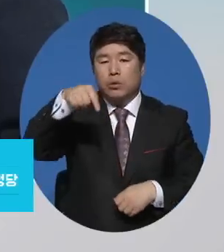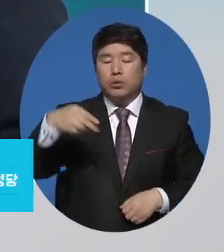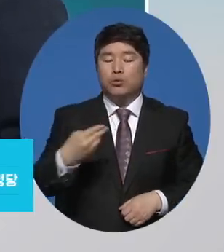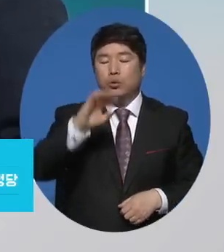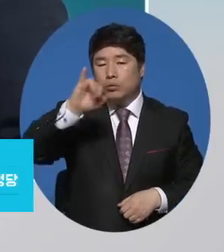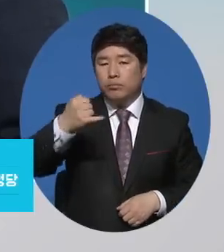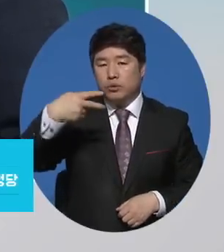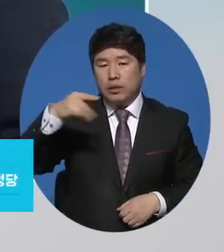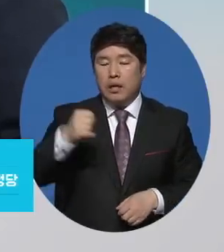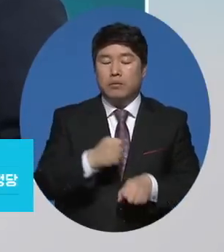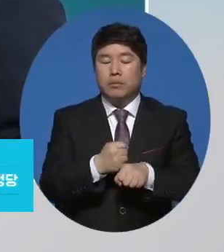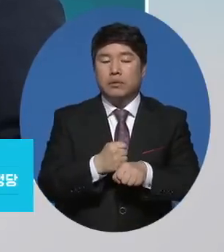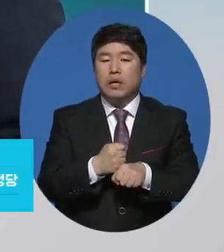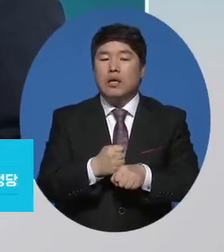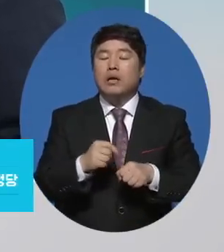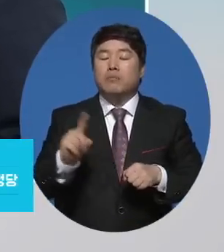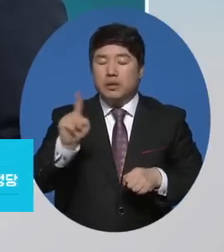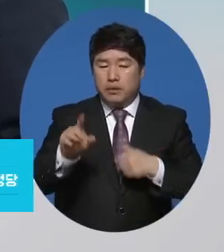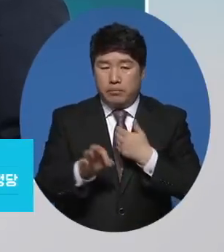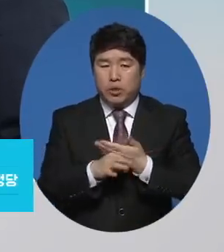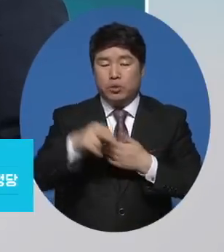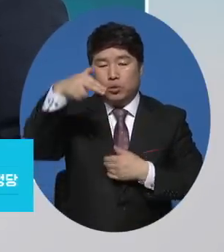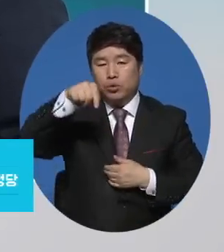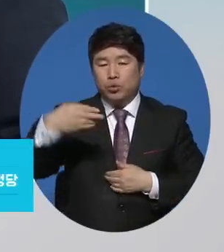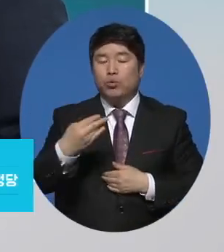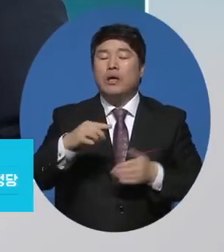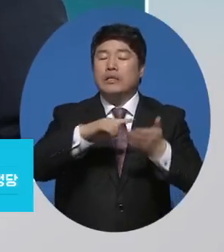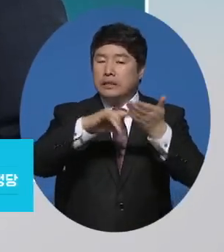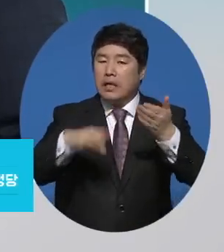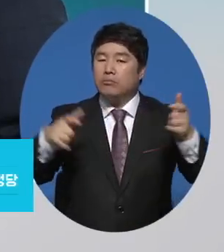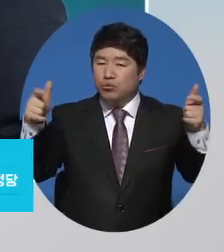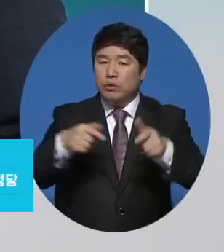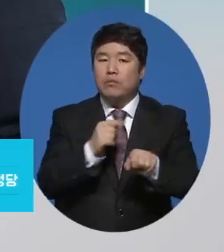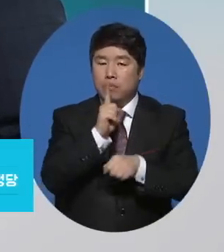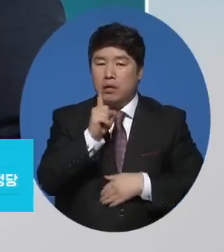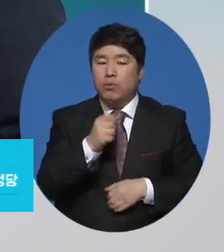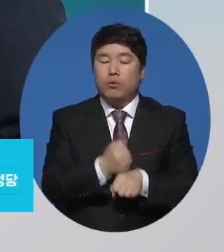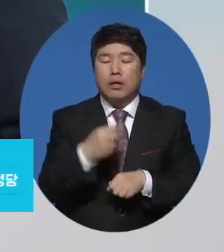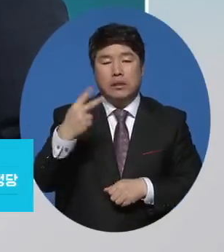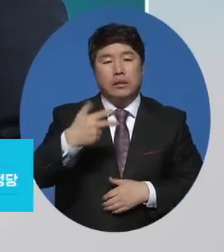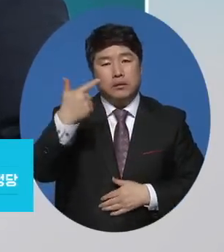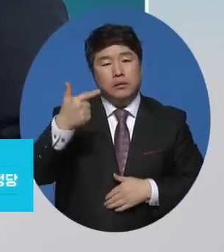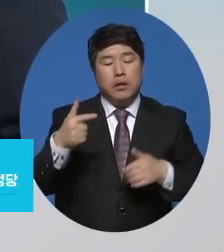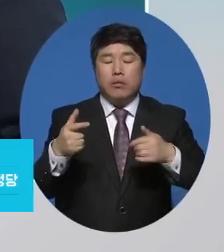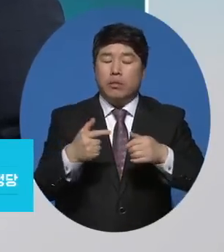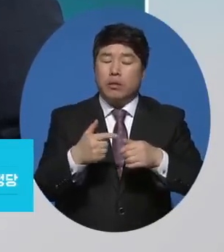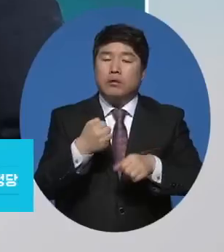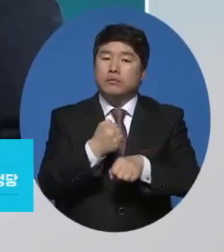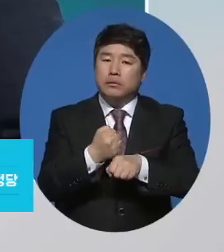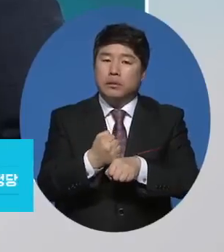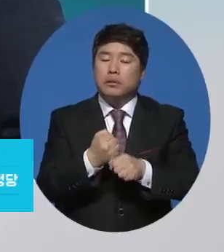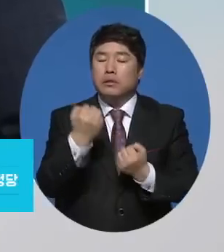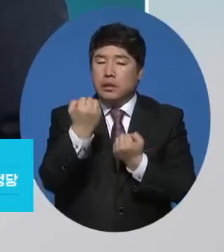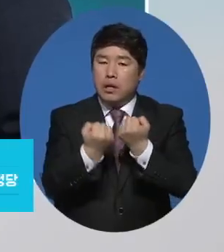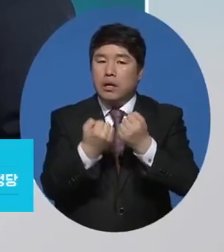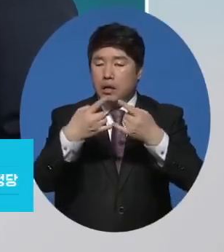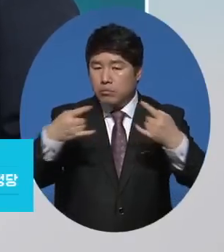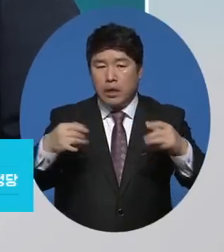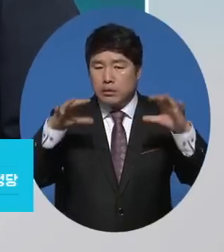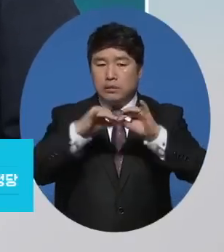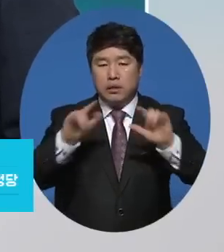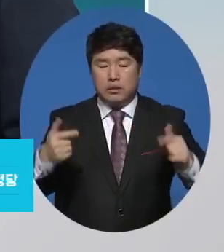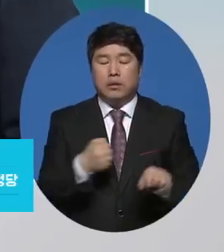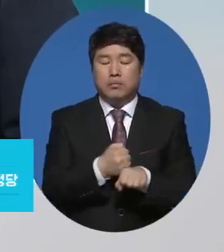줄이 세금을 줄이자는 거고 거기에 대해서는 제가 2007년 6년에 캠프 시절부터 저는 찬 안했습니다